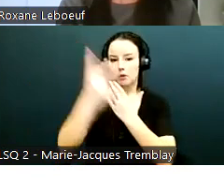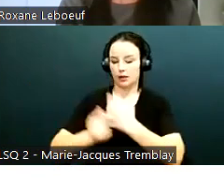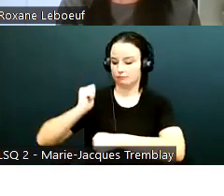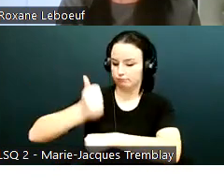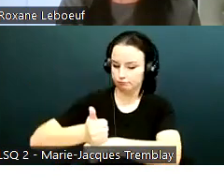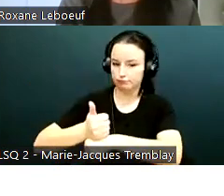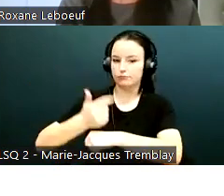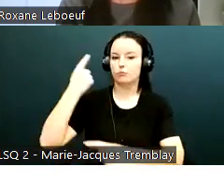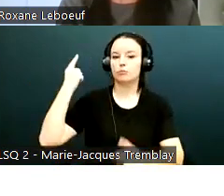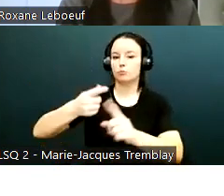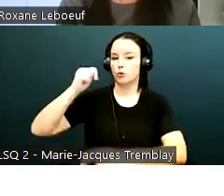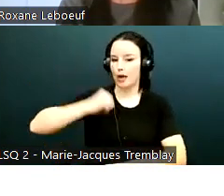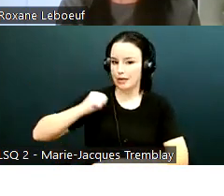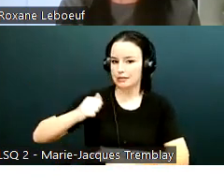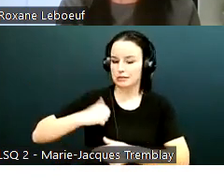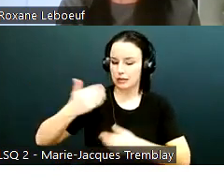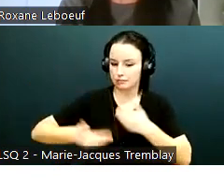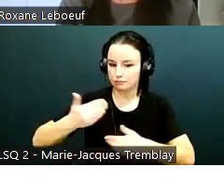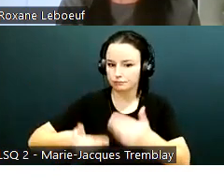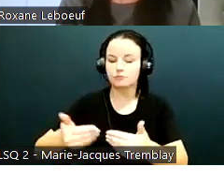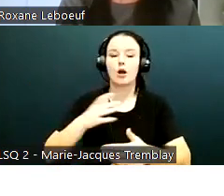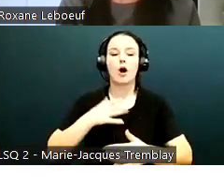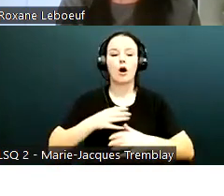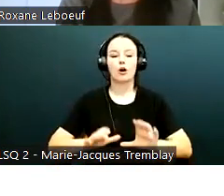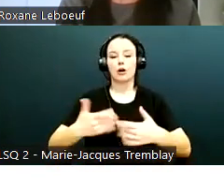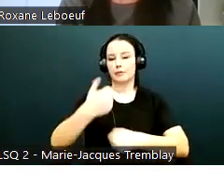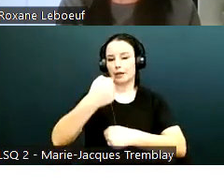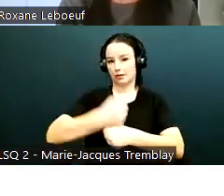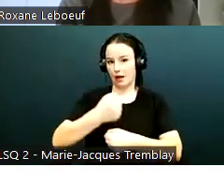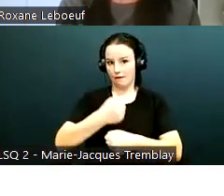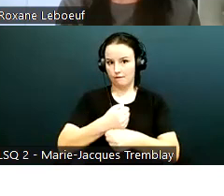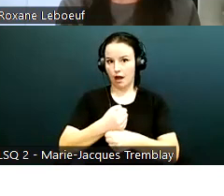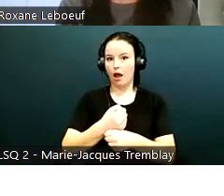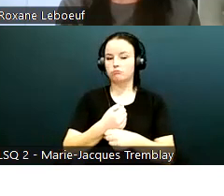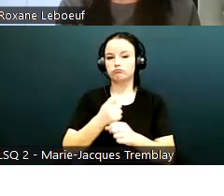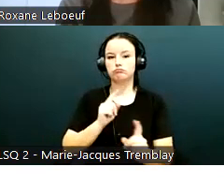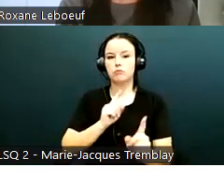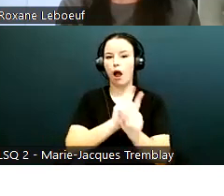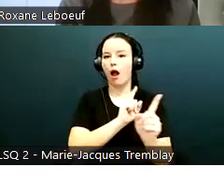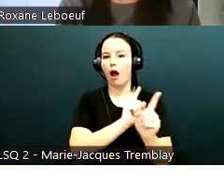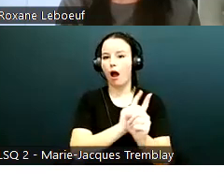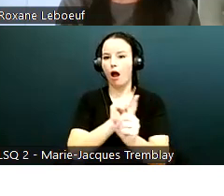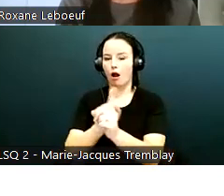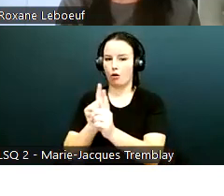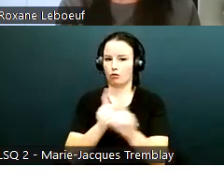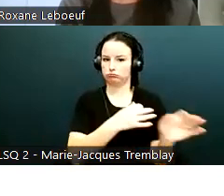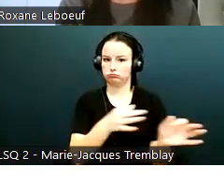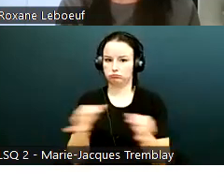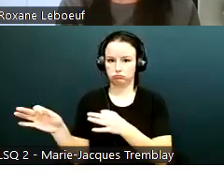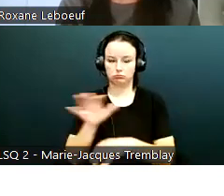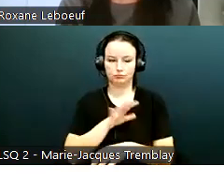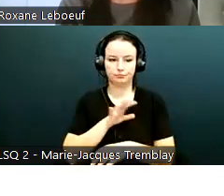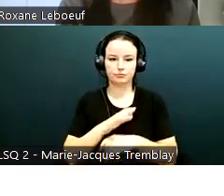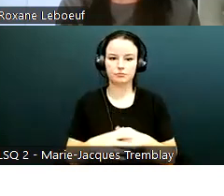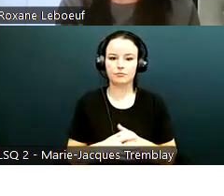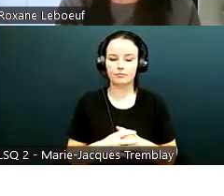l'essai. Et dans ce développement de programme-là, on avait un comité de travail qui se réunissait sur une base régulière.